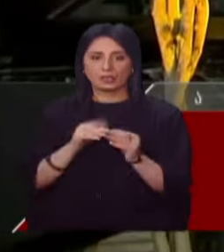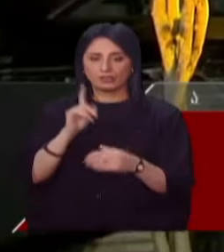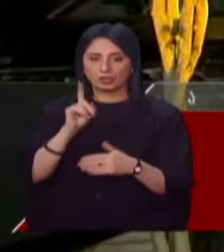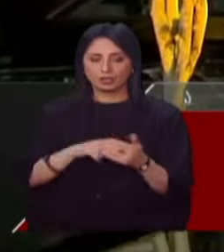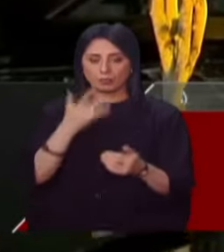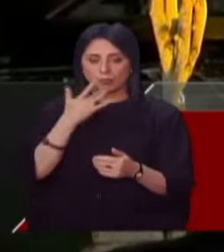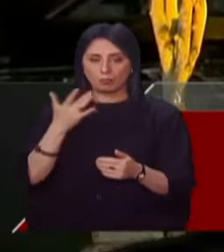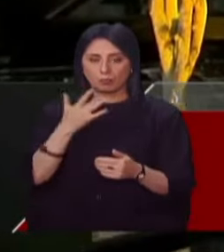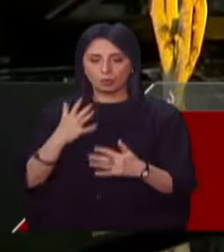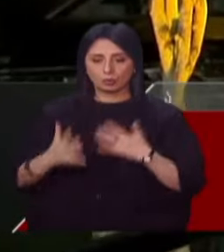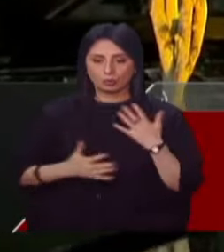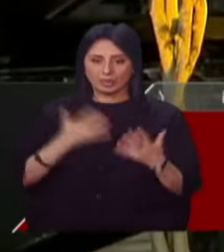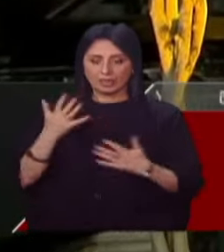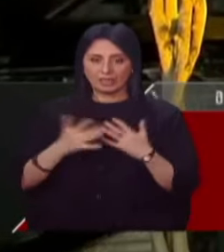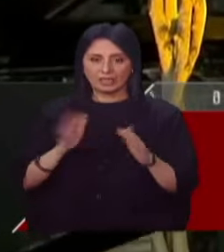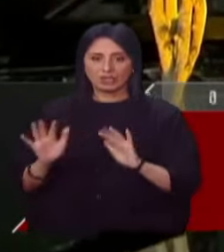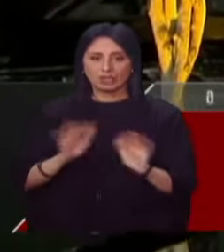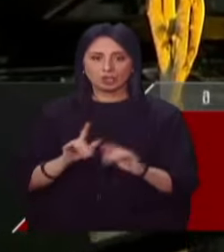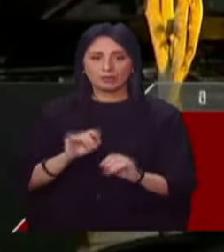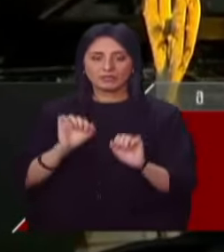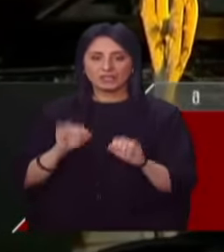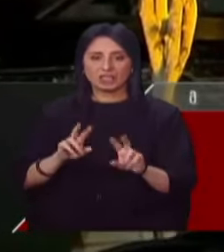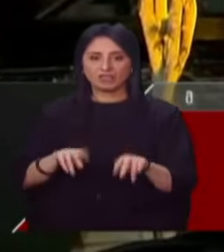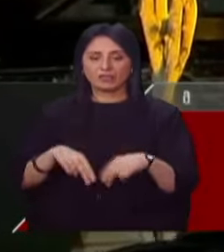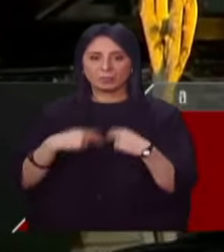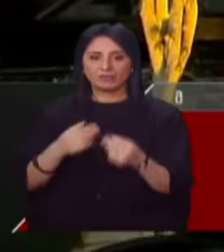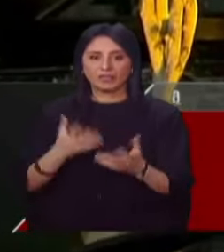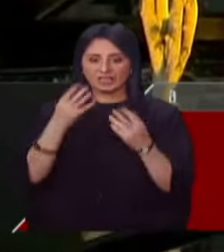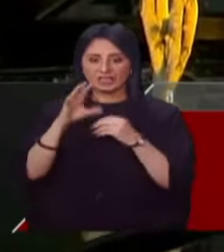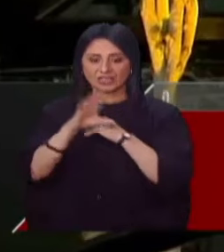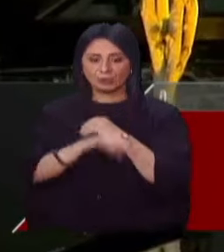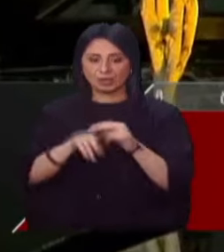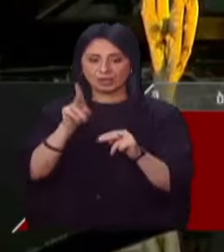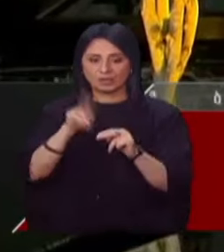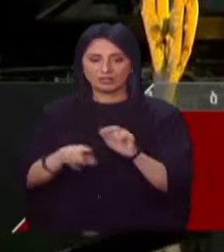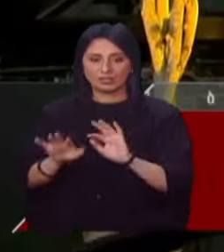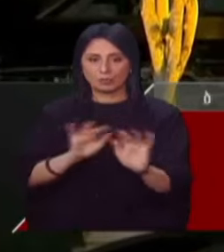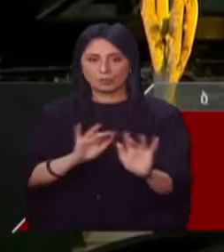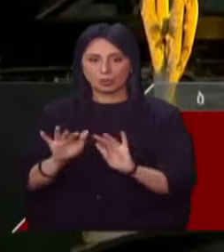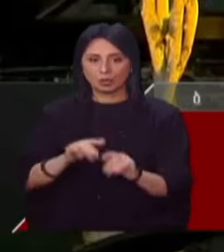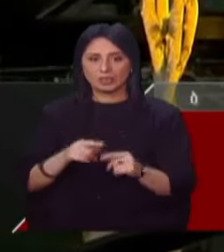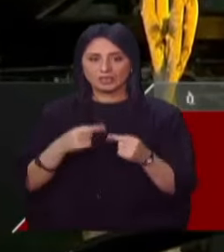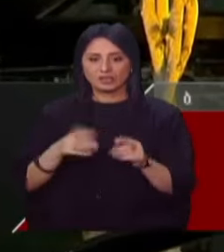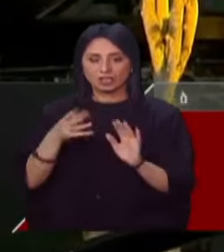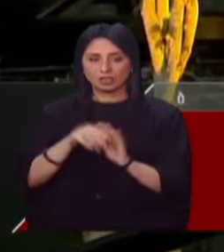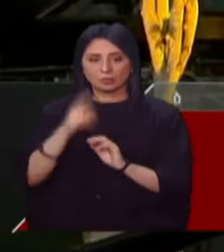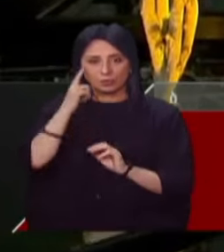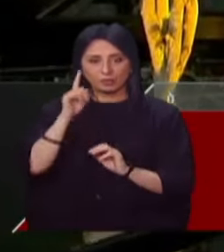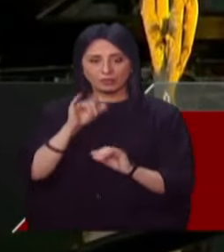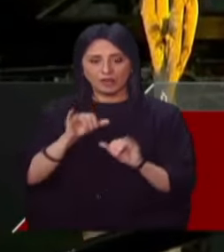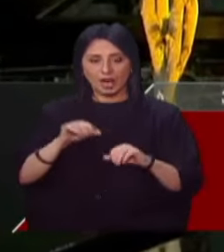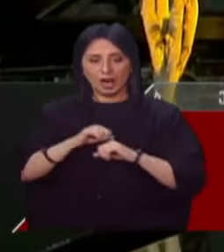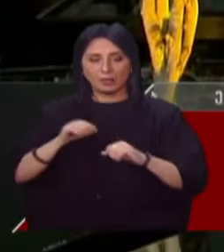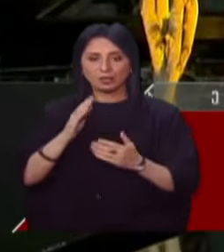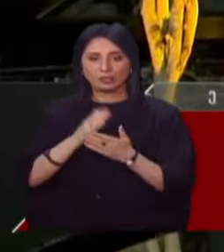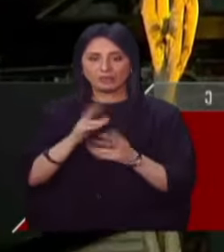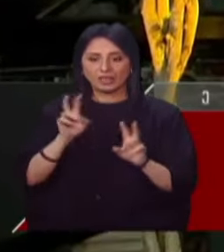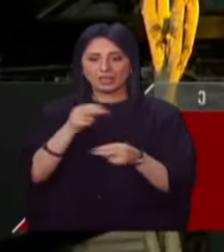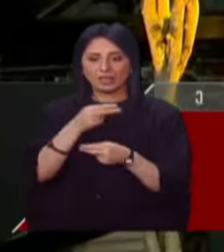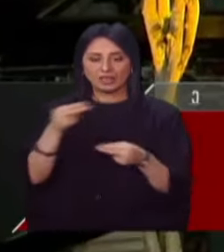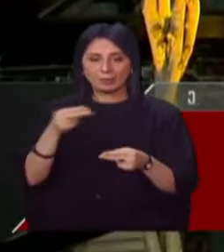იმ პოლიტიკური ენერგიისა და ზომების, რომელიც საშუალებას მოგცემს დღის ბოლოს დავასრულოთ ეს პროცესი. სხვათა შორის მე ვფიქრობ რომ გაფართოება არის ის